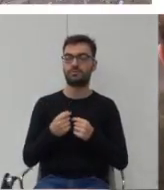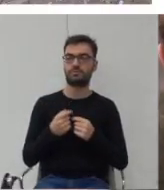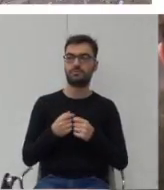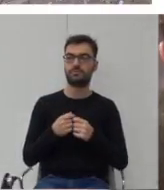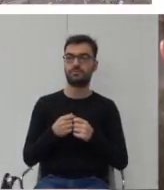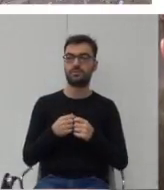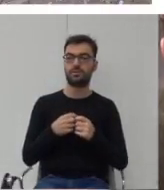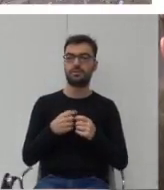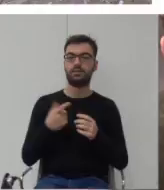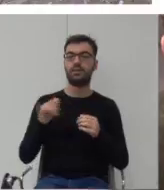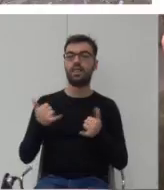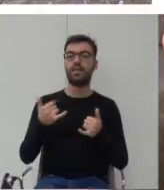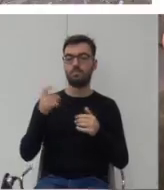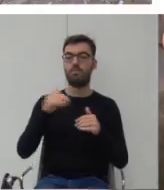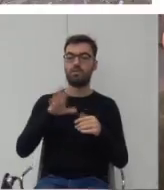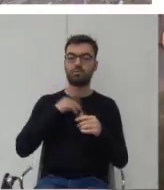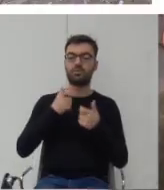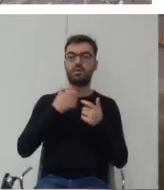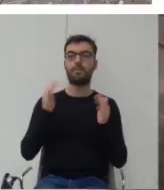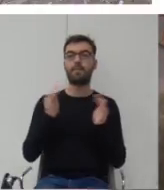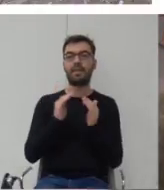z mikrodomków czegoś,